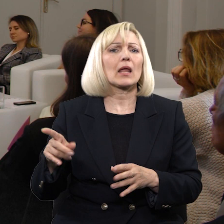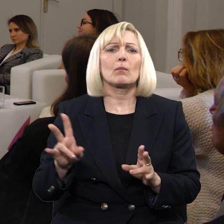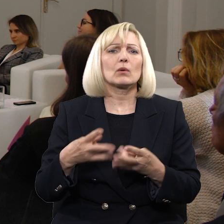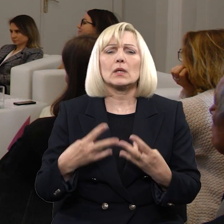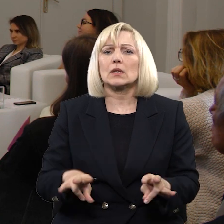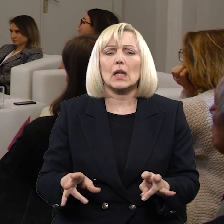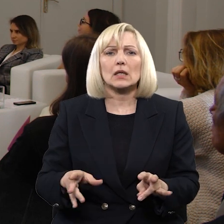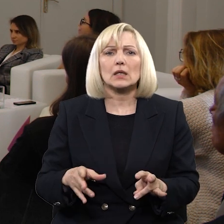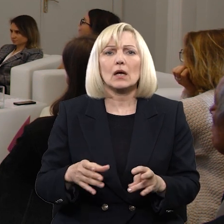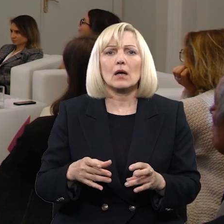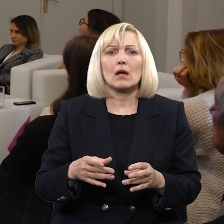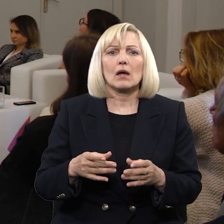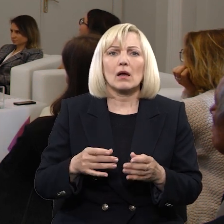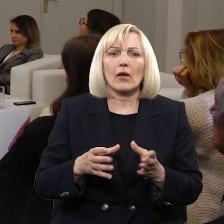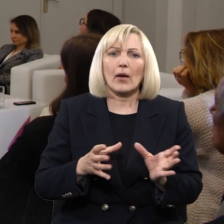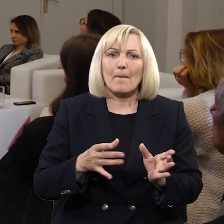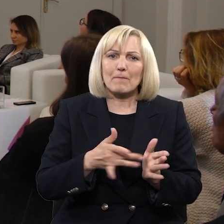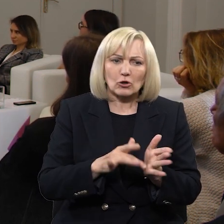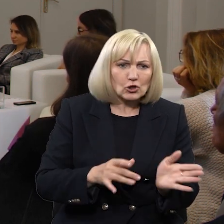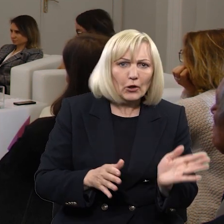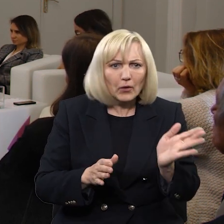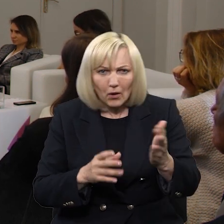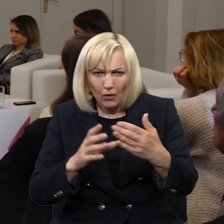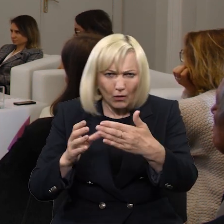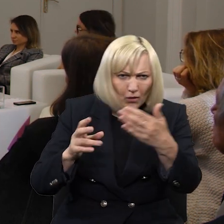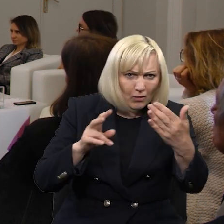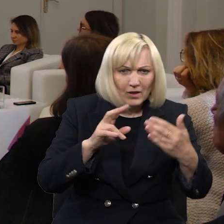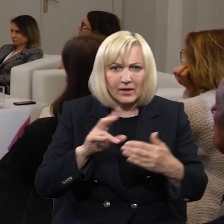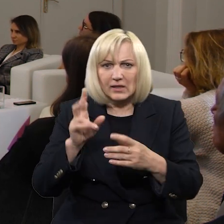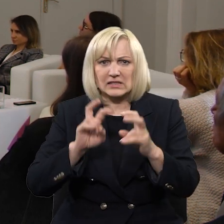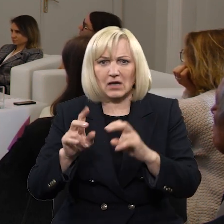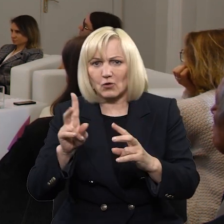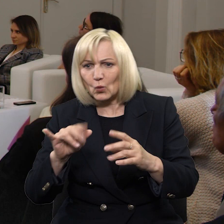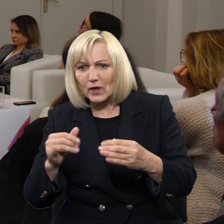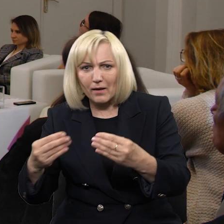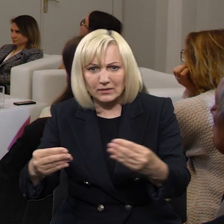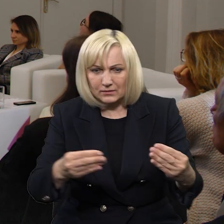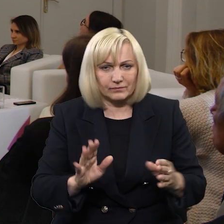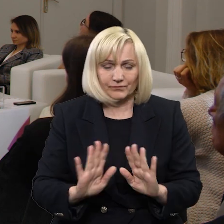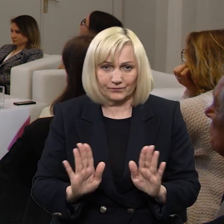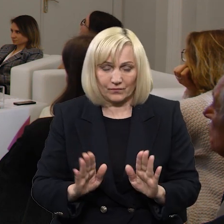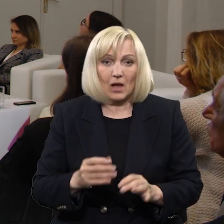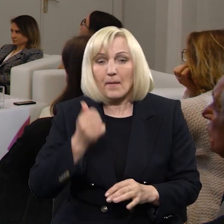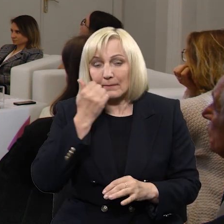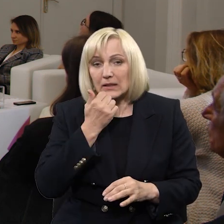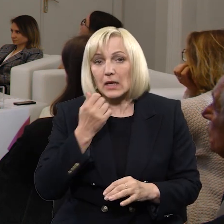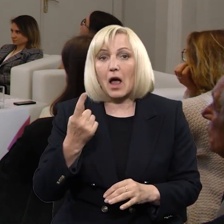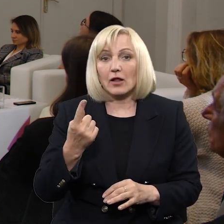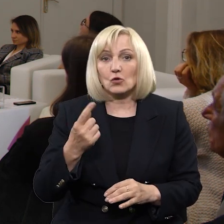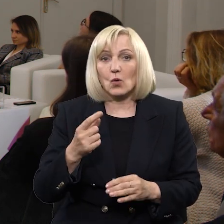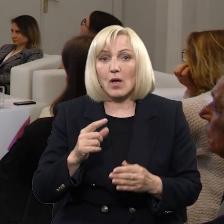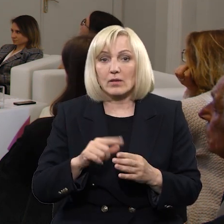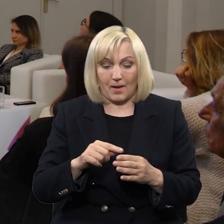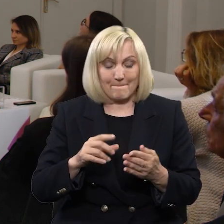обвинить ему не нужно будет наводить планшет или его камеру целиться в какие-то предметы благодаря одной